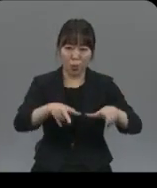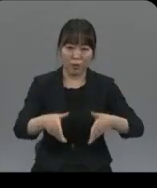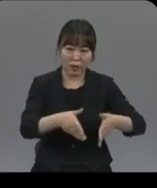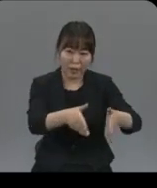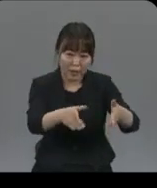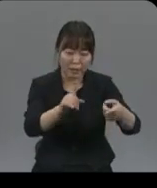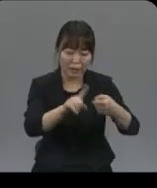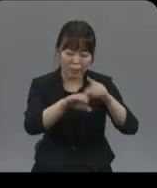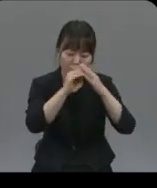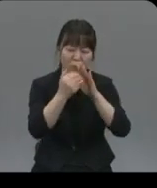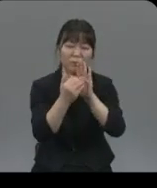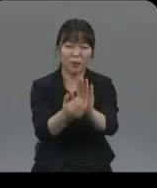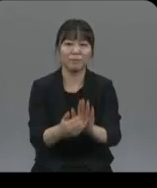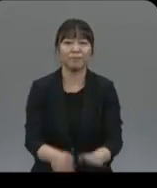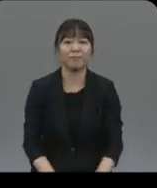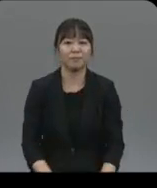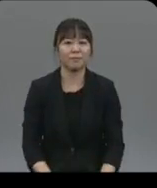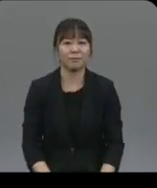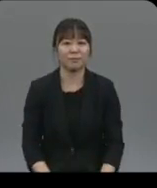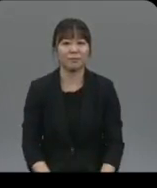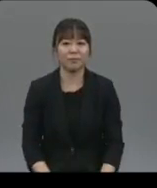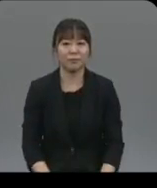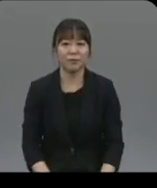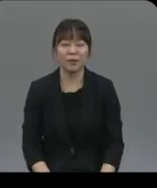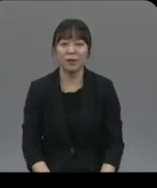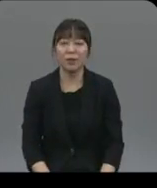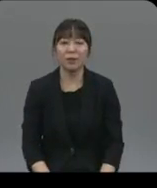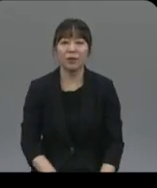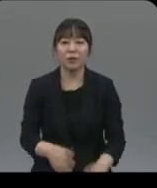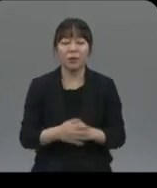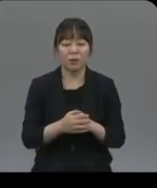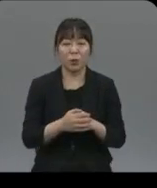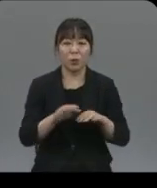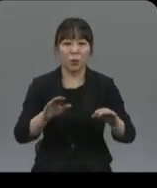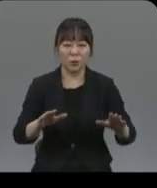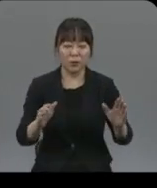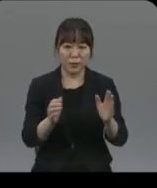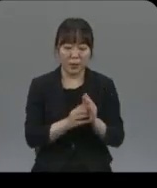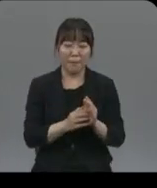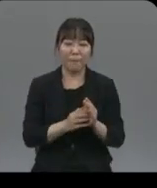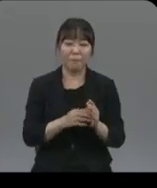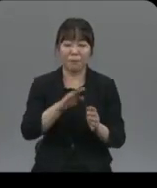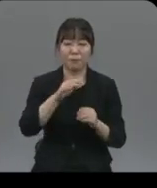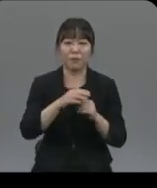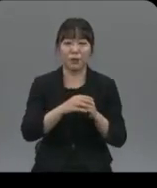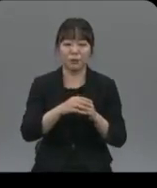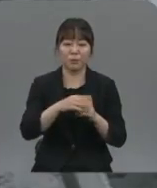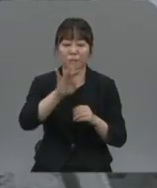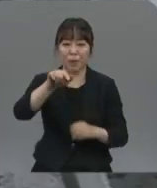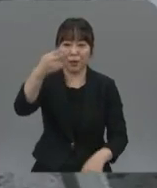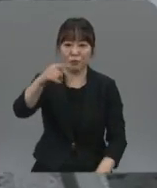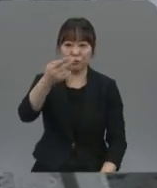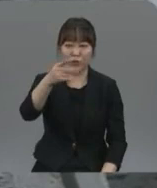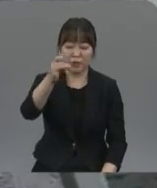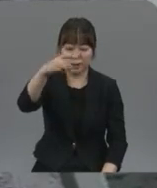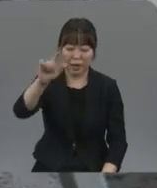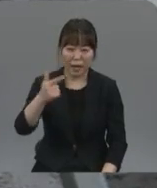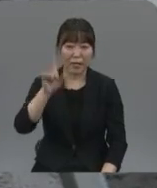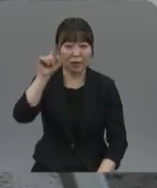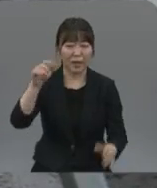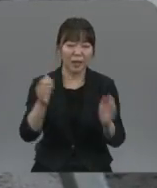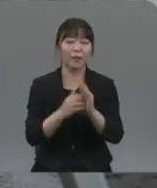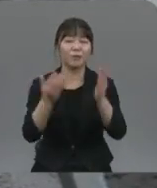на девяносто восьми маршрутах отменены 161 скоростной поиски и текст и 251